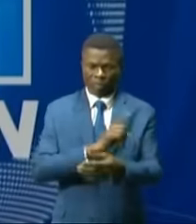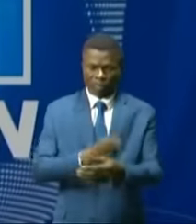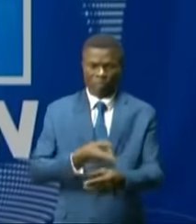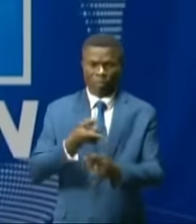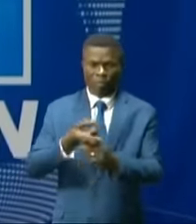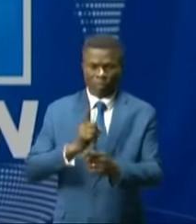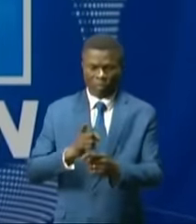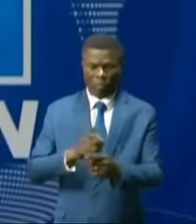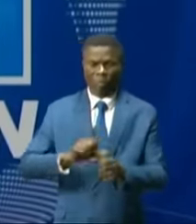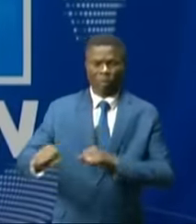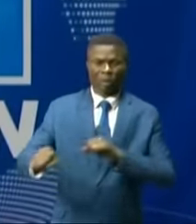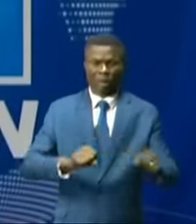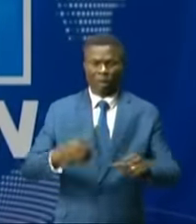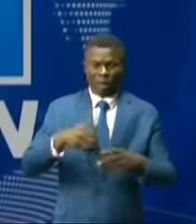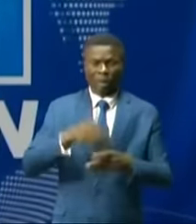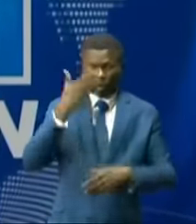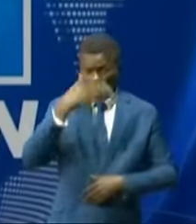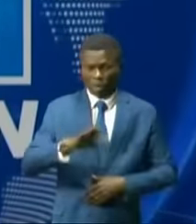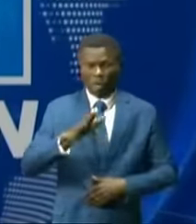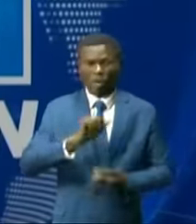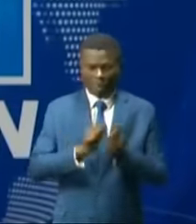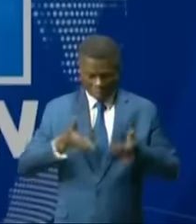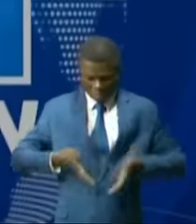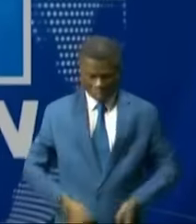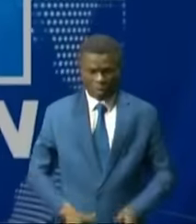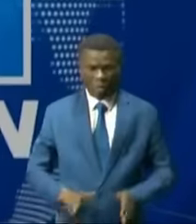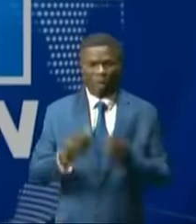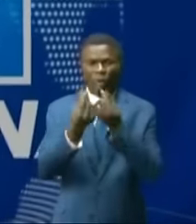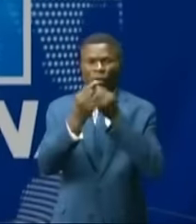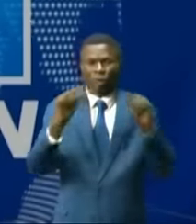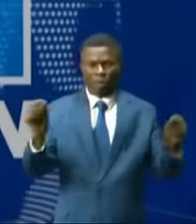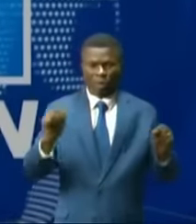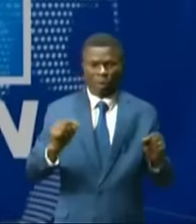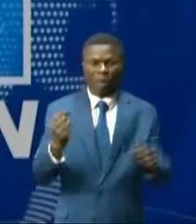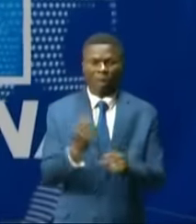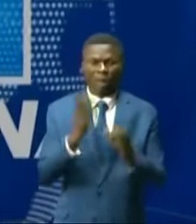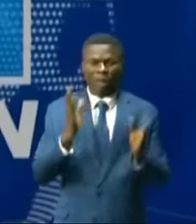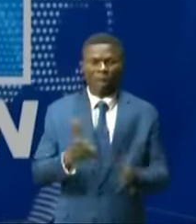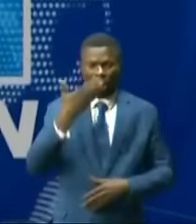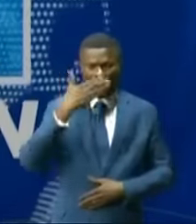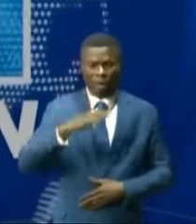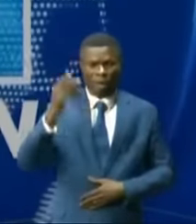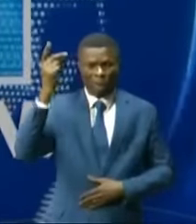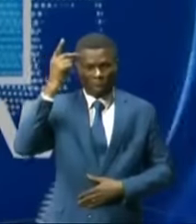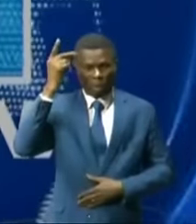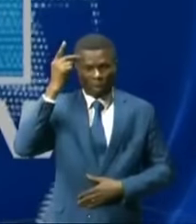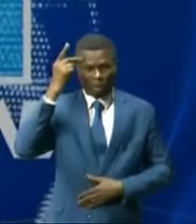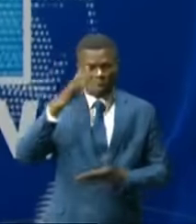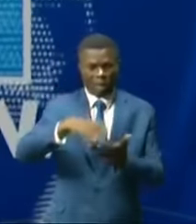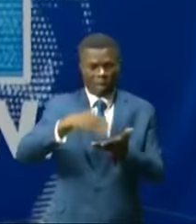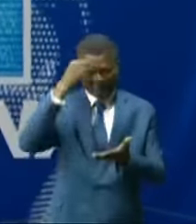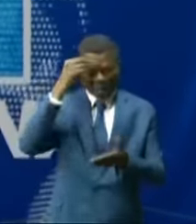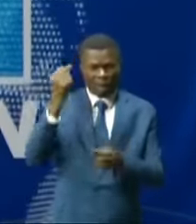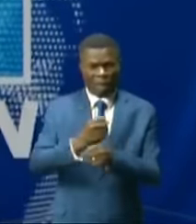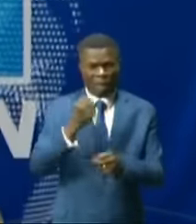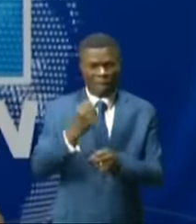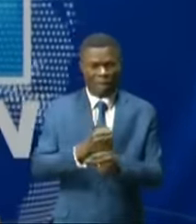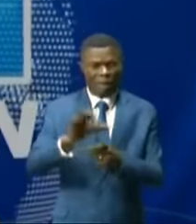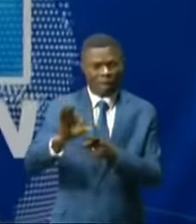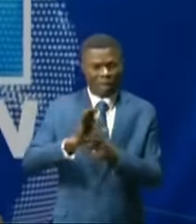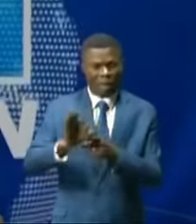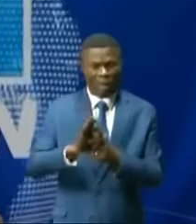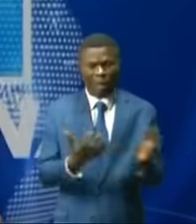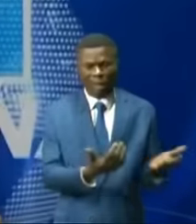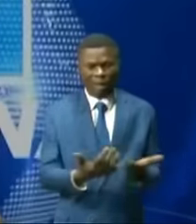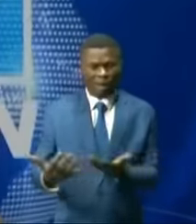venues pour les consultations dans le cadre de l'accouchement gratuit. Le personnel de santé à Kinshasa apprenne le fonctionnement du